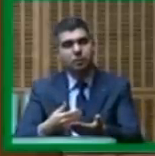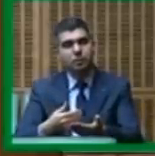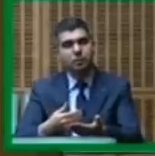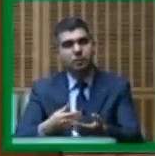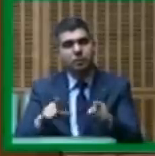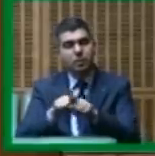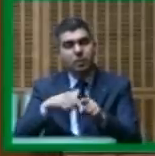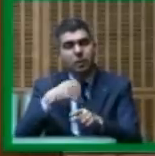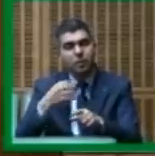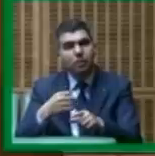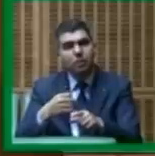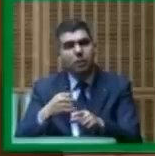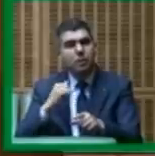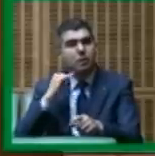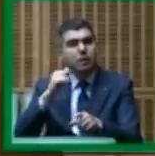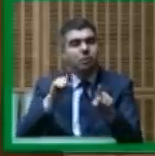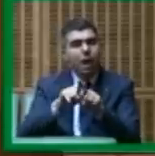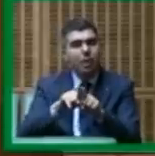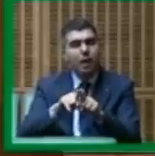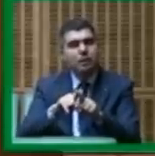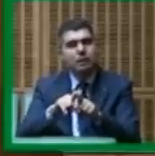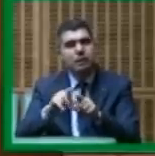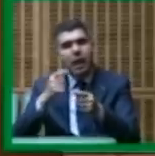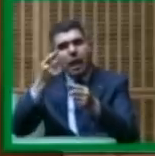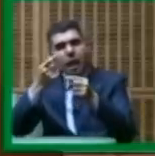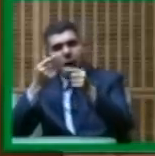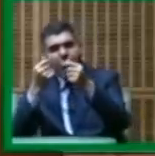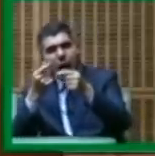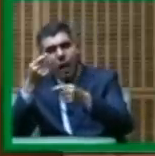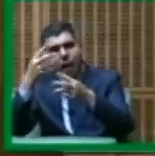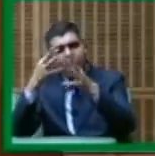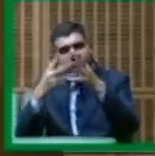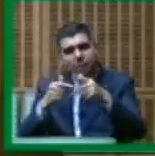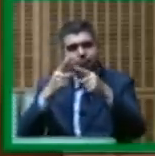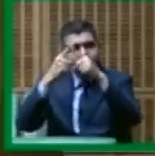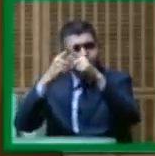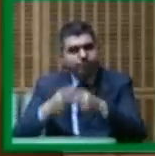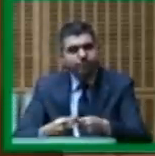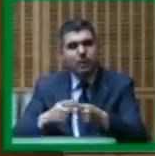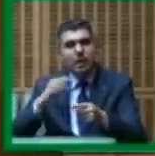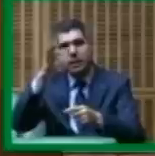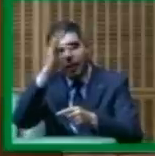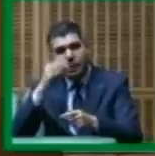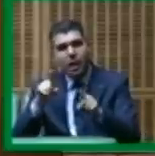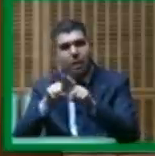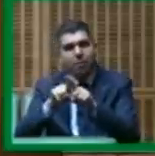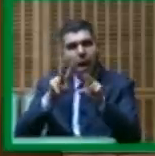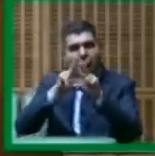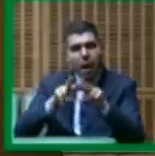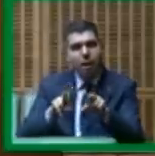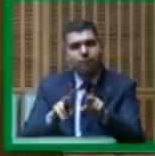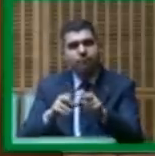لانه تيمكن لك دير الحساب السياسوي وتقول هذه هي الفرصه باش نتعرض للحكومه ونسفه الاحلام